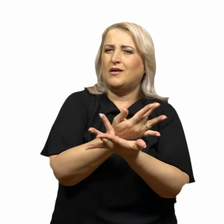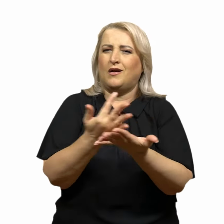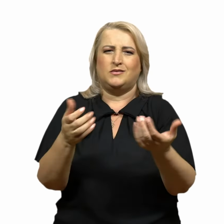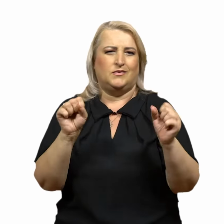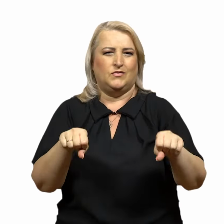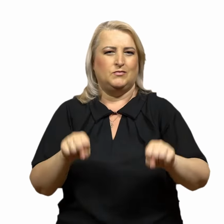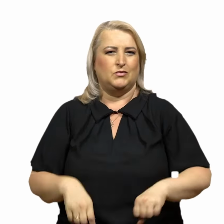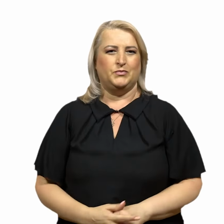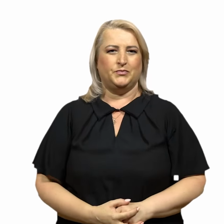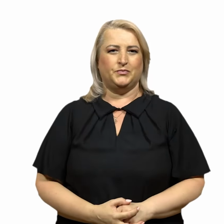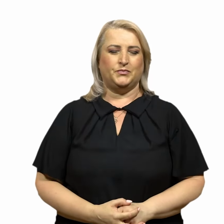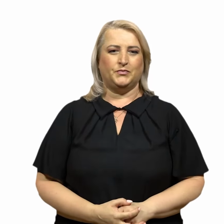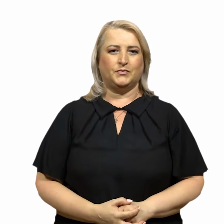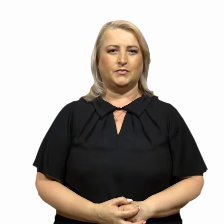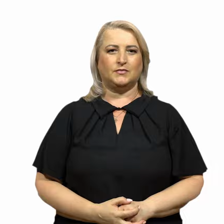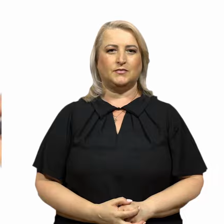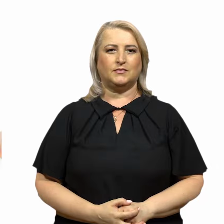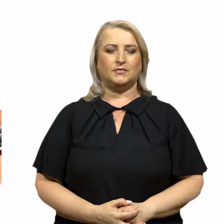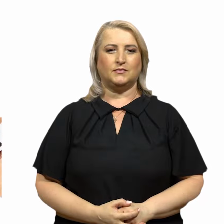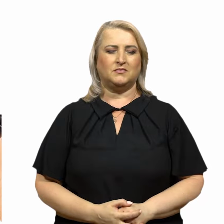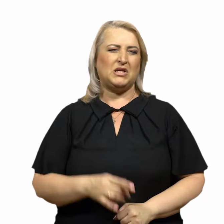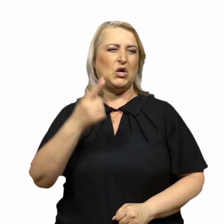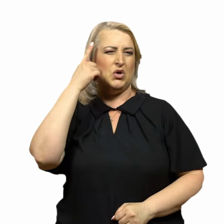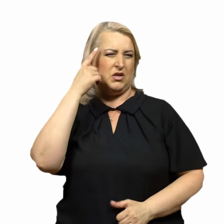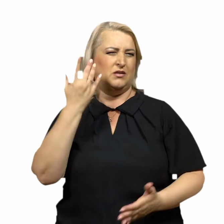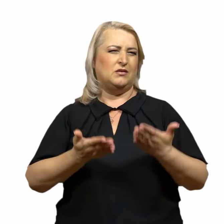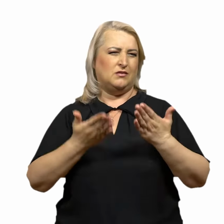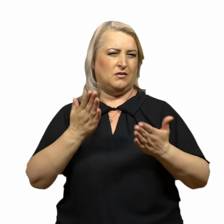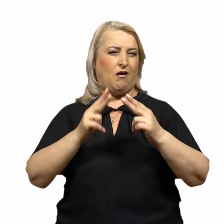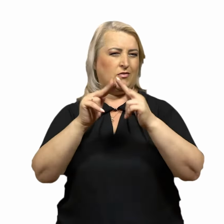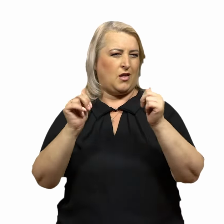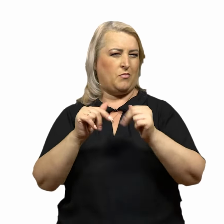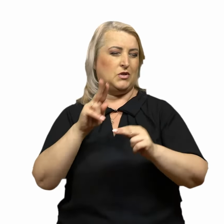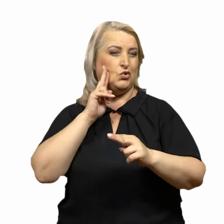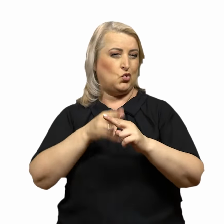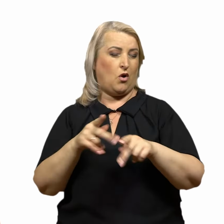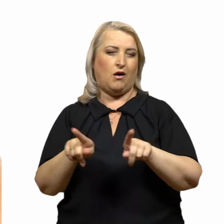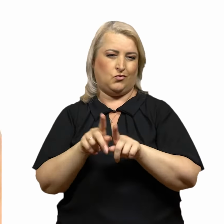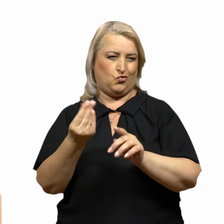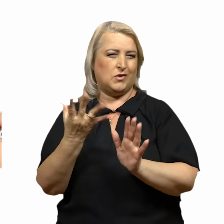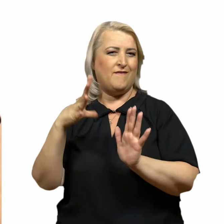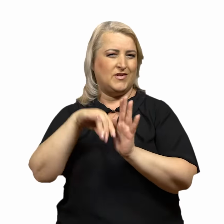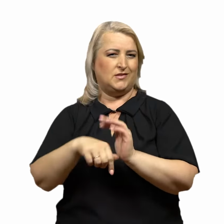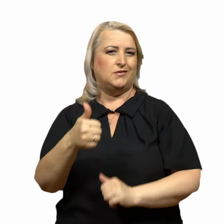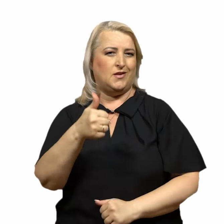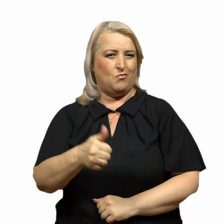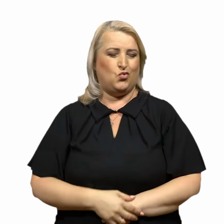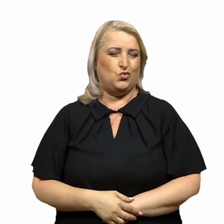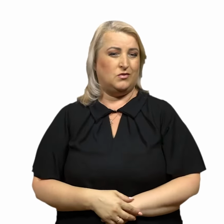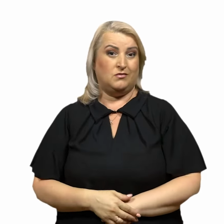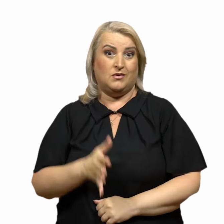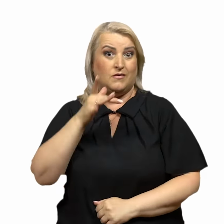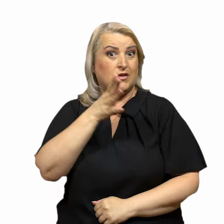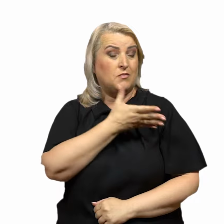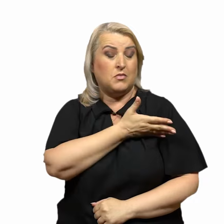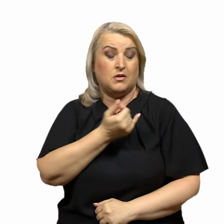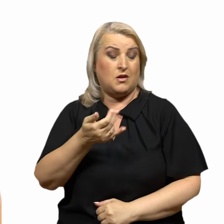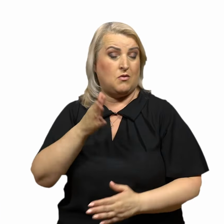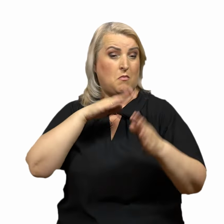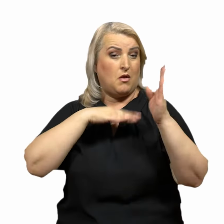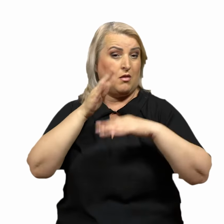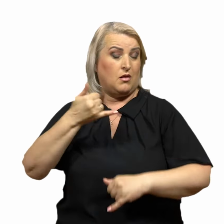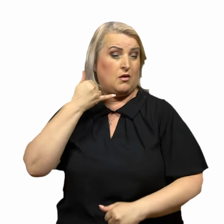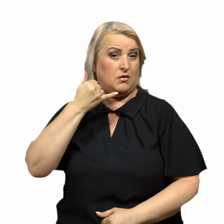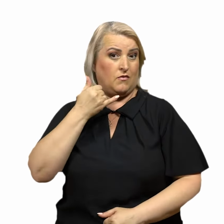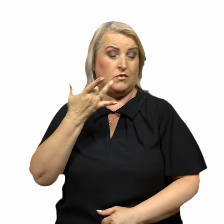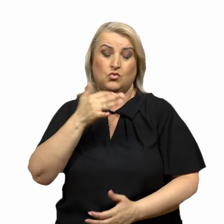posibilități. Cred că și tabăra surorii mele a fost o investiție bună. Nici nu are timp să vorbim la telefon la